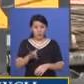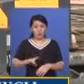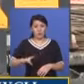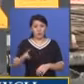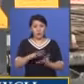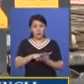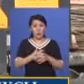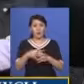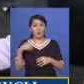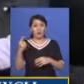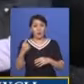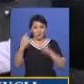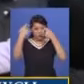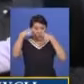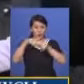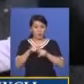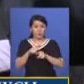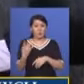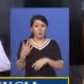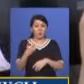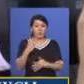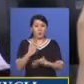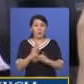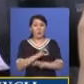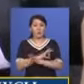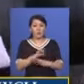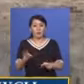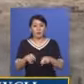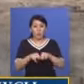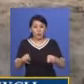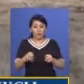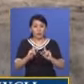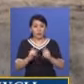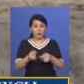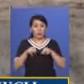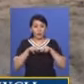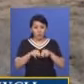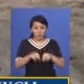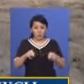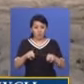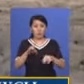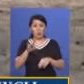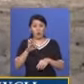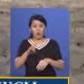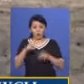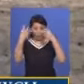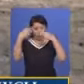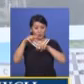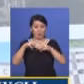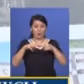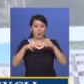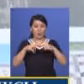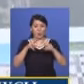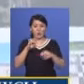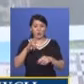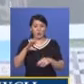шаруашылығы мамандарын даярлайтын жоғары оқу орны қажет. Егер тың бастаманы үкіметте қолдаса, Петропавлда аграрлы университет салынады. Қаламыздағы Шығыс